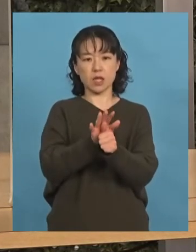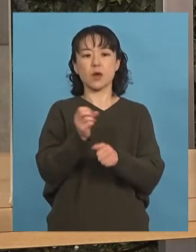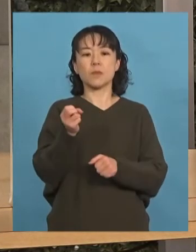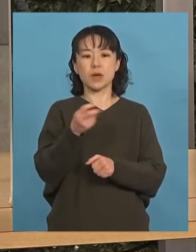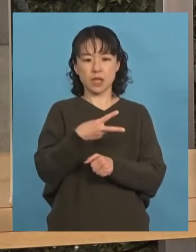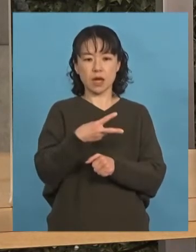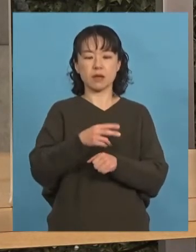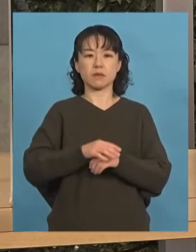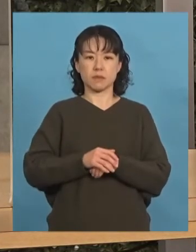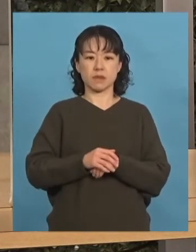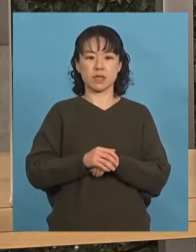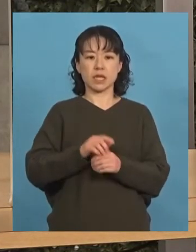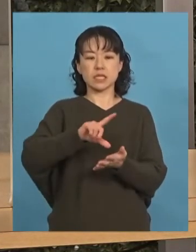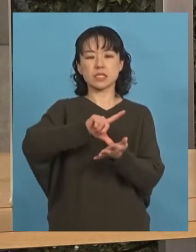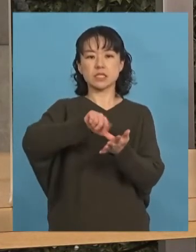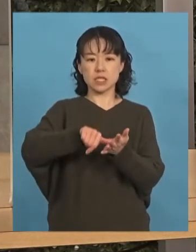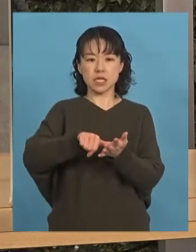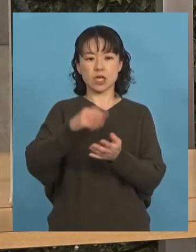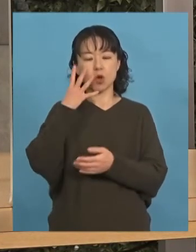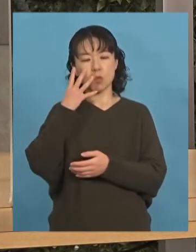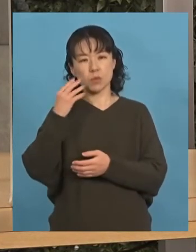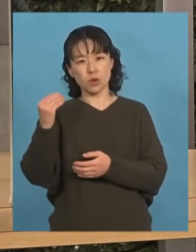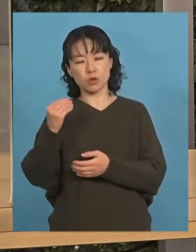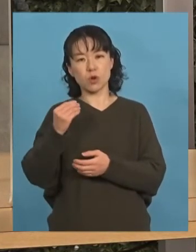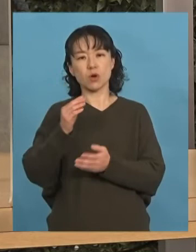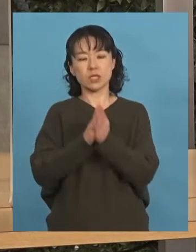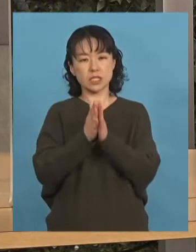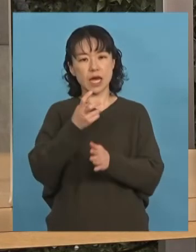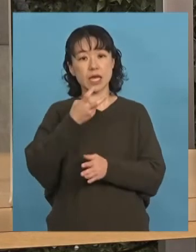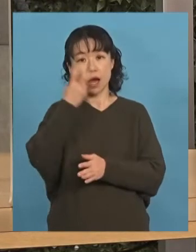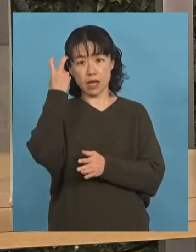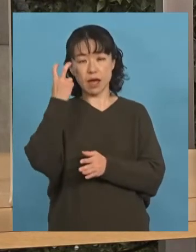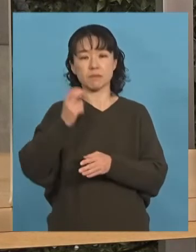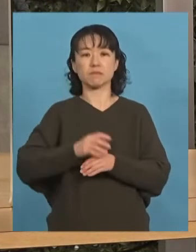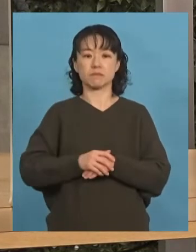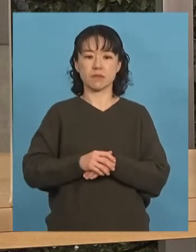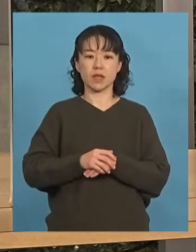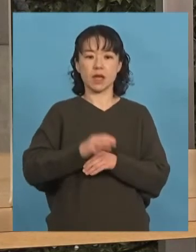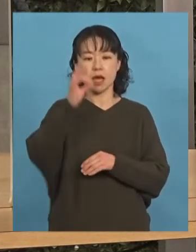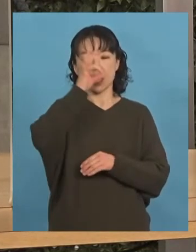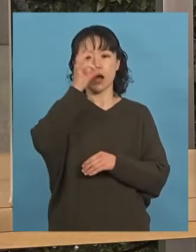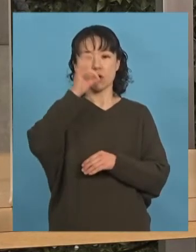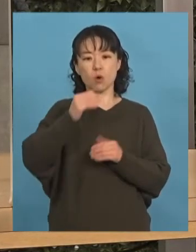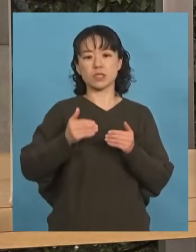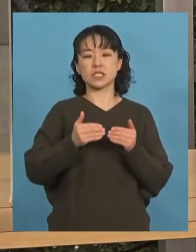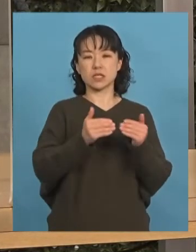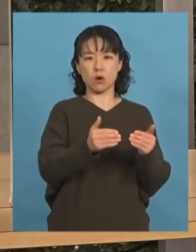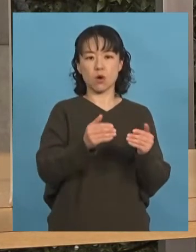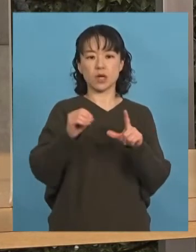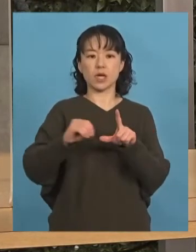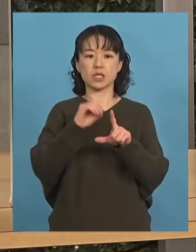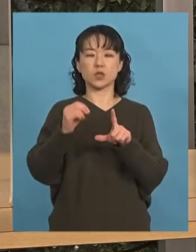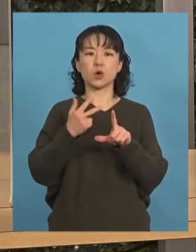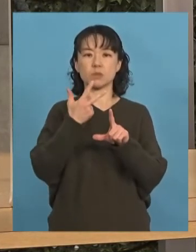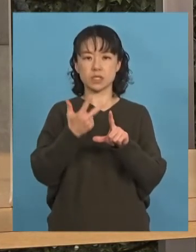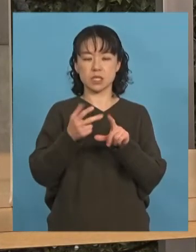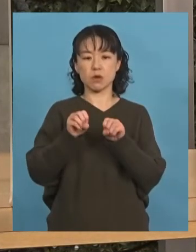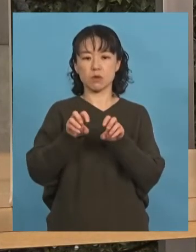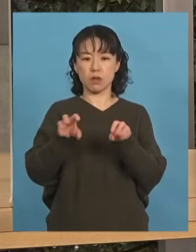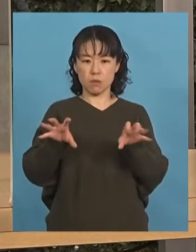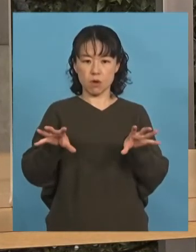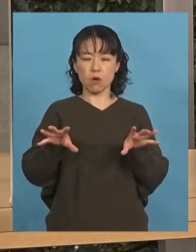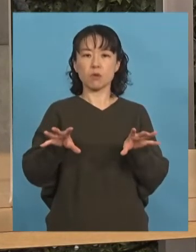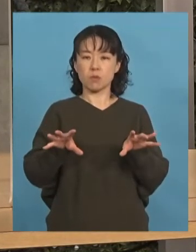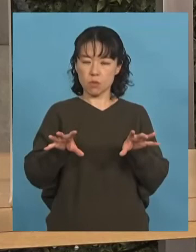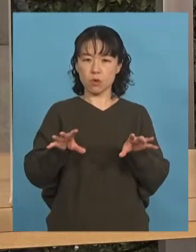く、地域の魅力の再発見、観光振興や東近江市の知名度アップへ